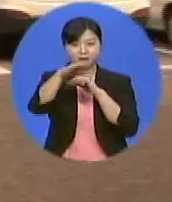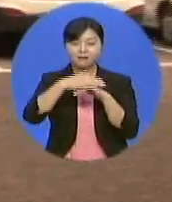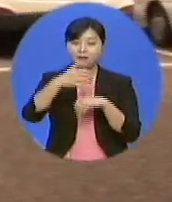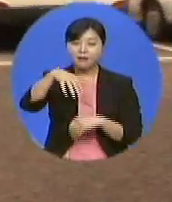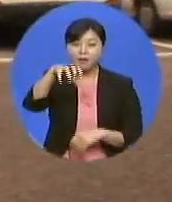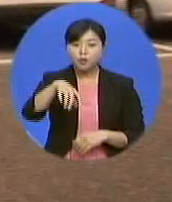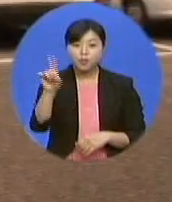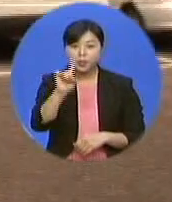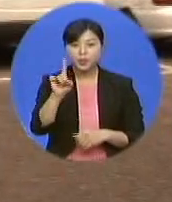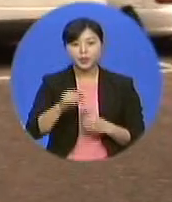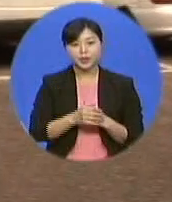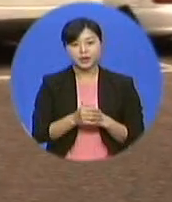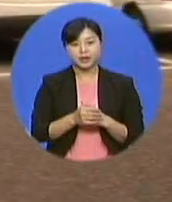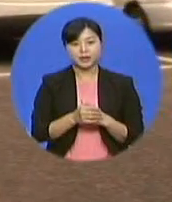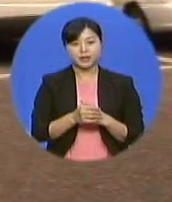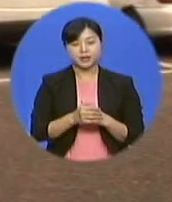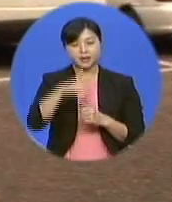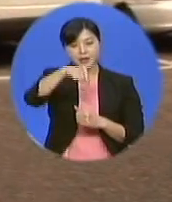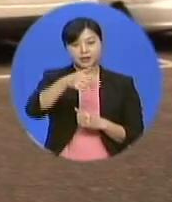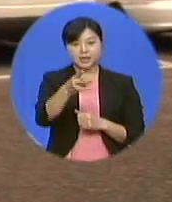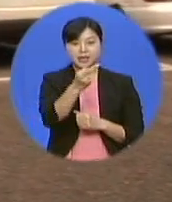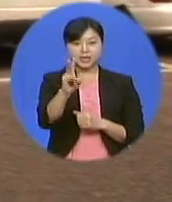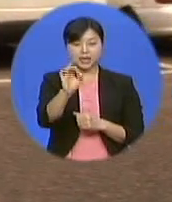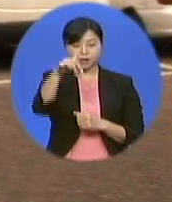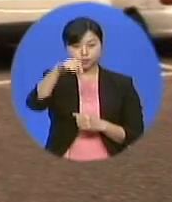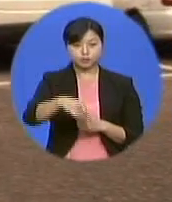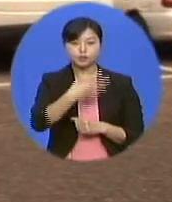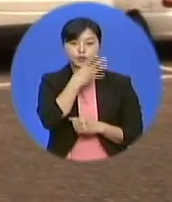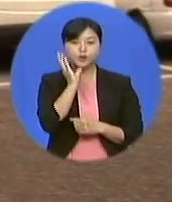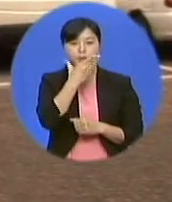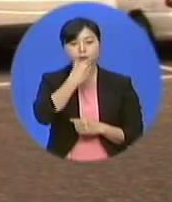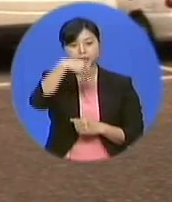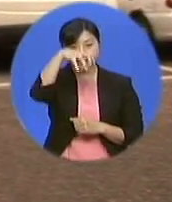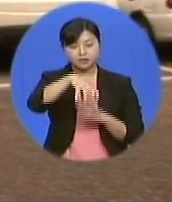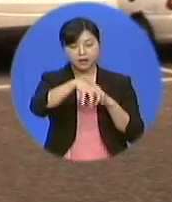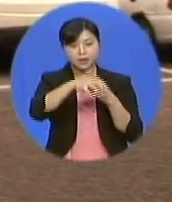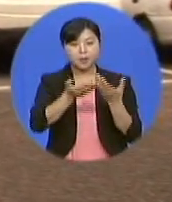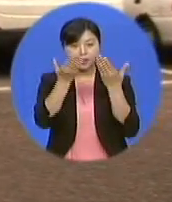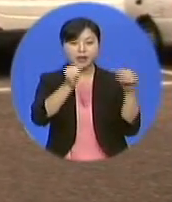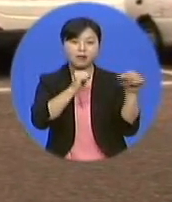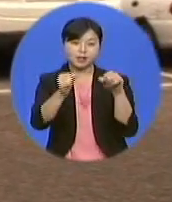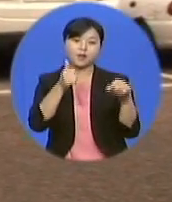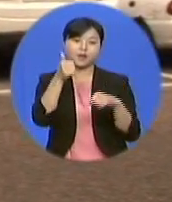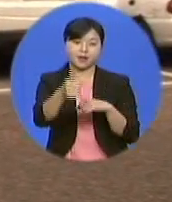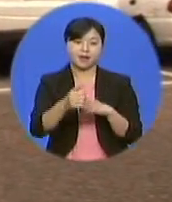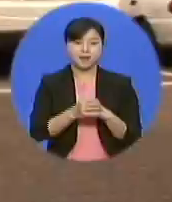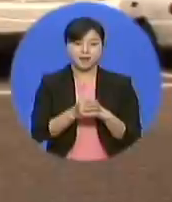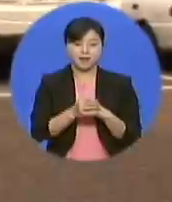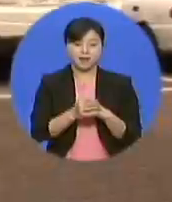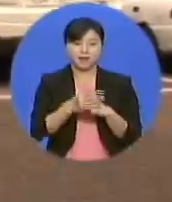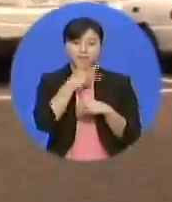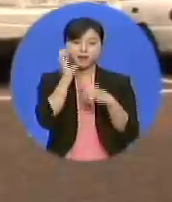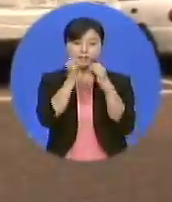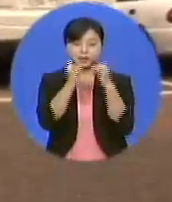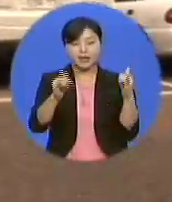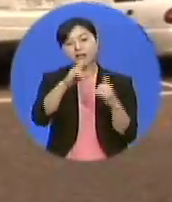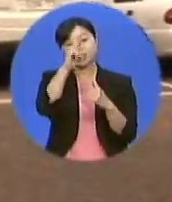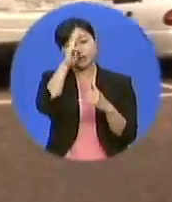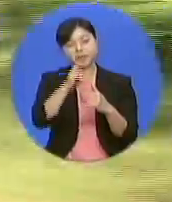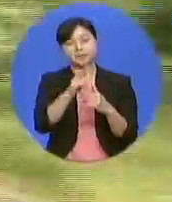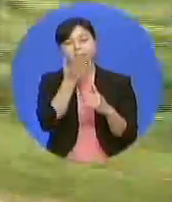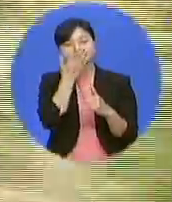길이세요? 지금요, 그 계양구 노인복지회관 봉사하러 가요. 어르신들 점심